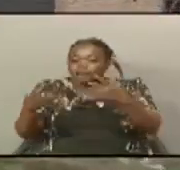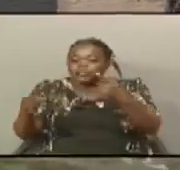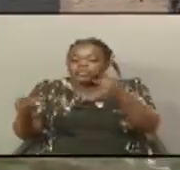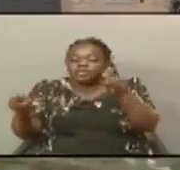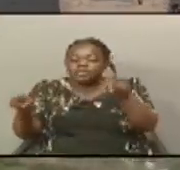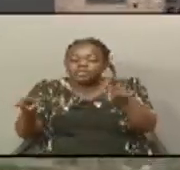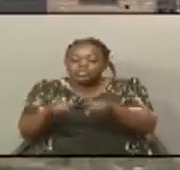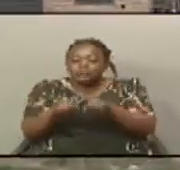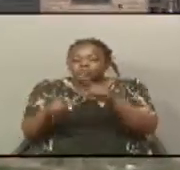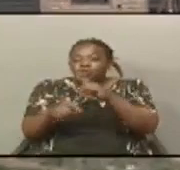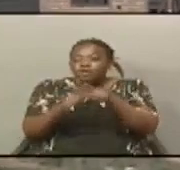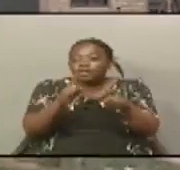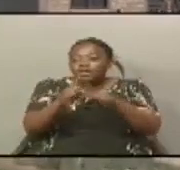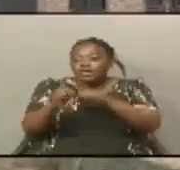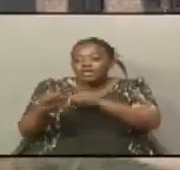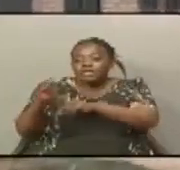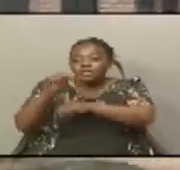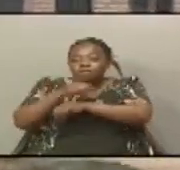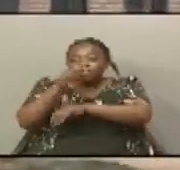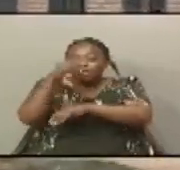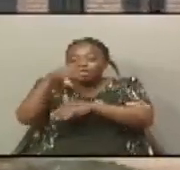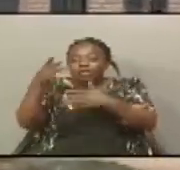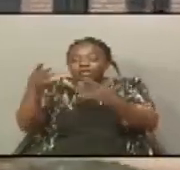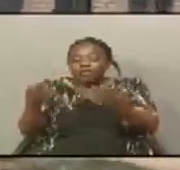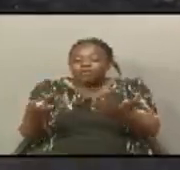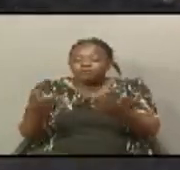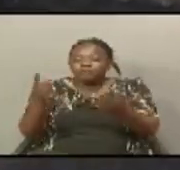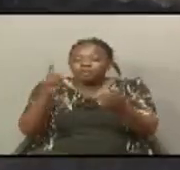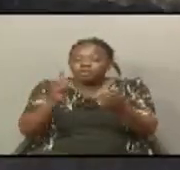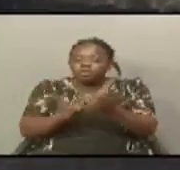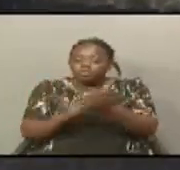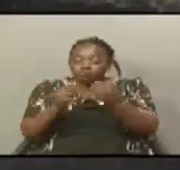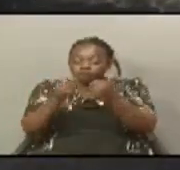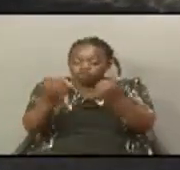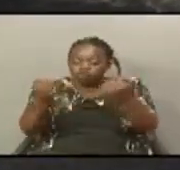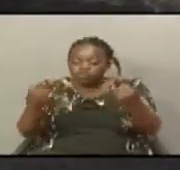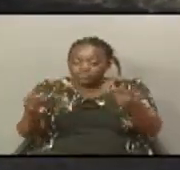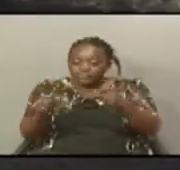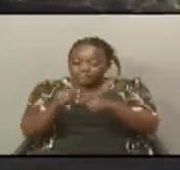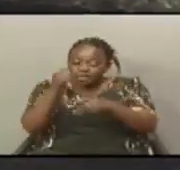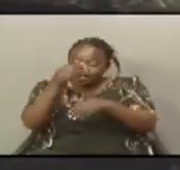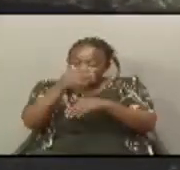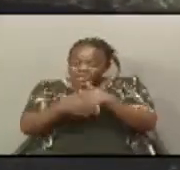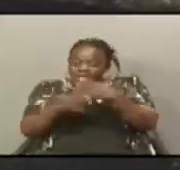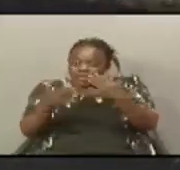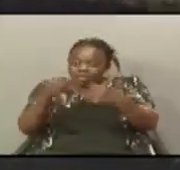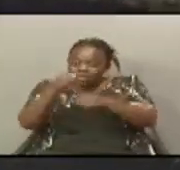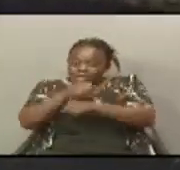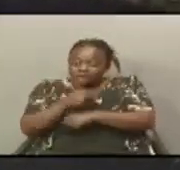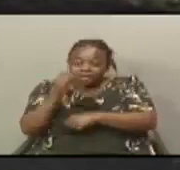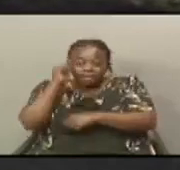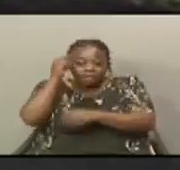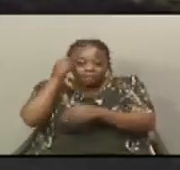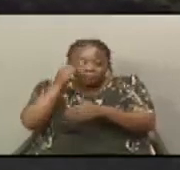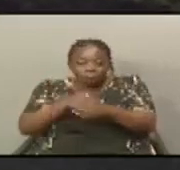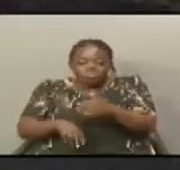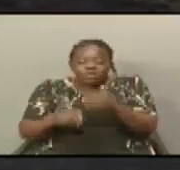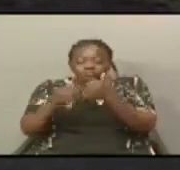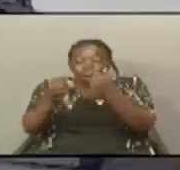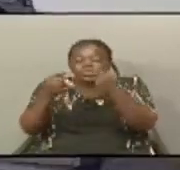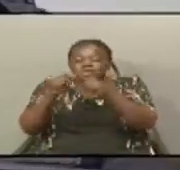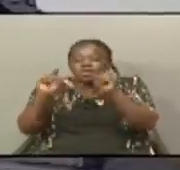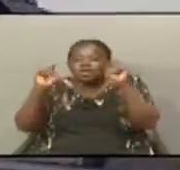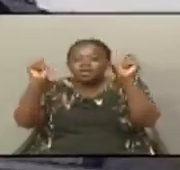w'essomero oluvannyuma ne basanjaga abayizi nga baliraanwa b'essomero balowooza nti abaana baali batandise